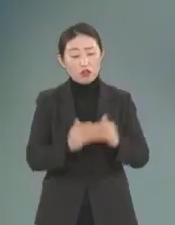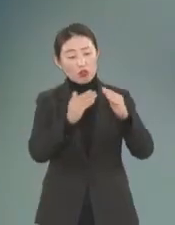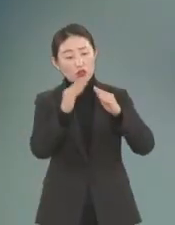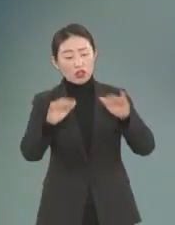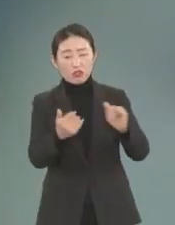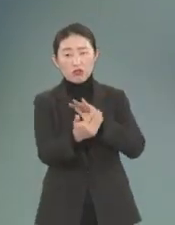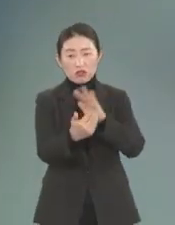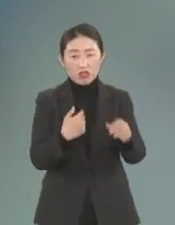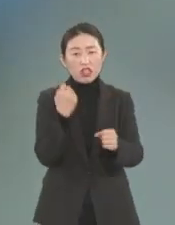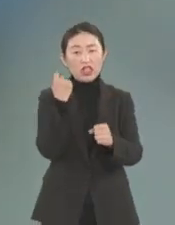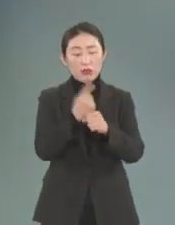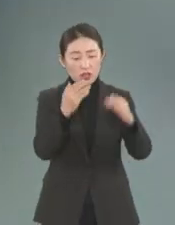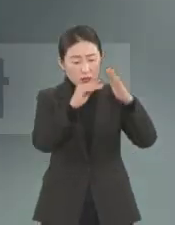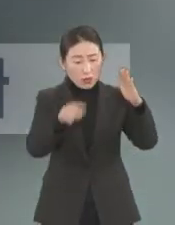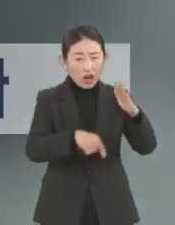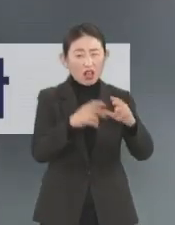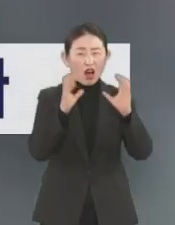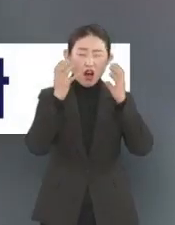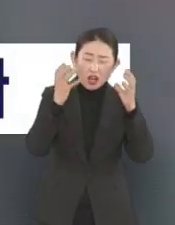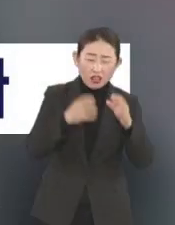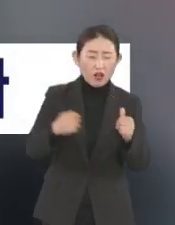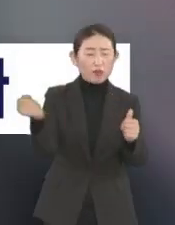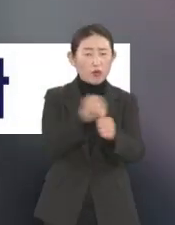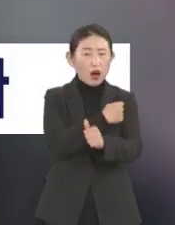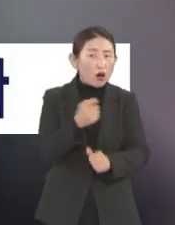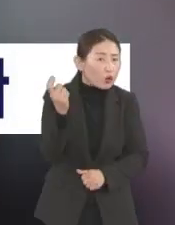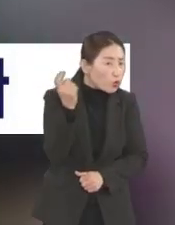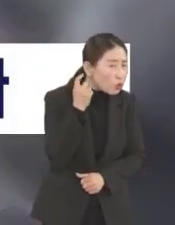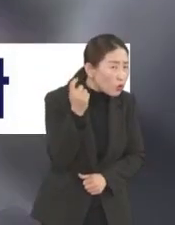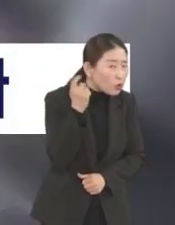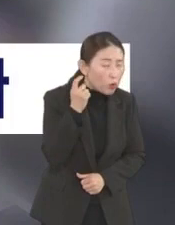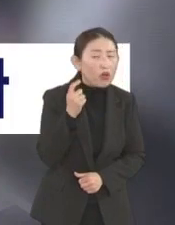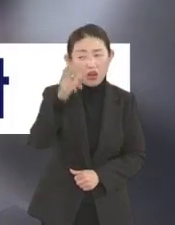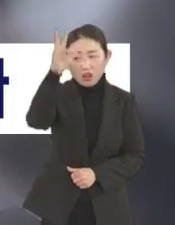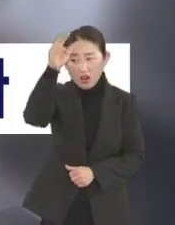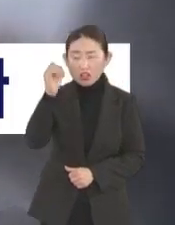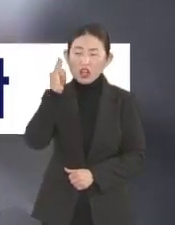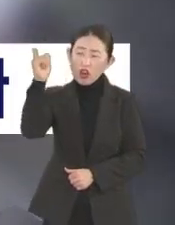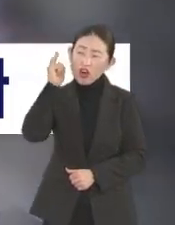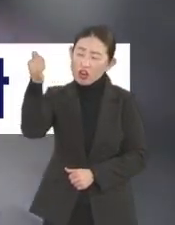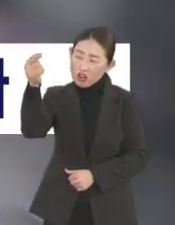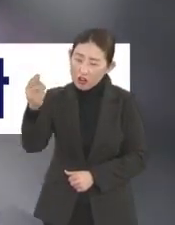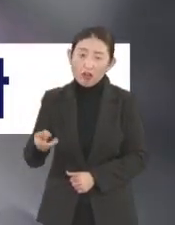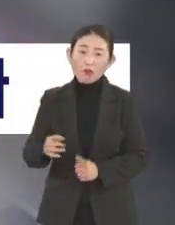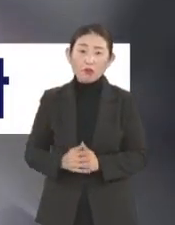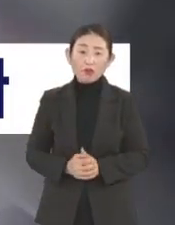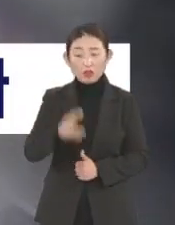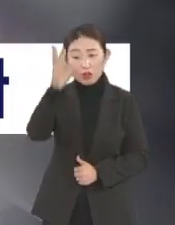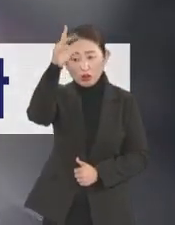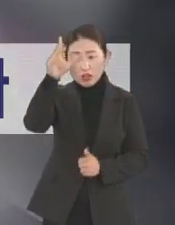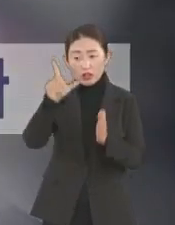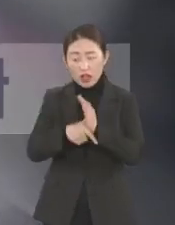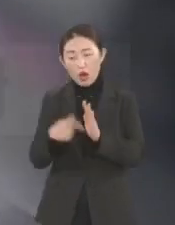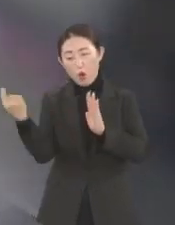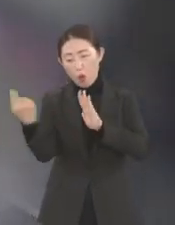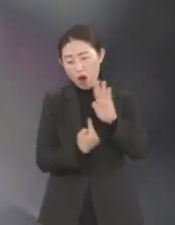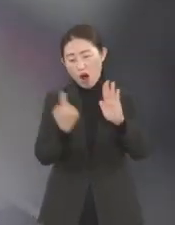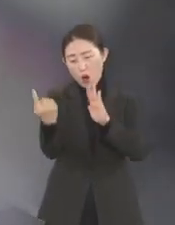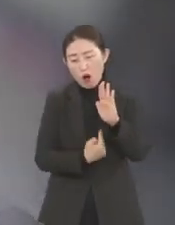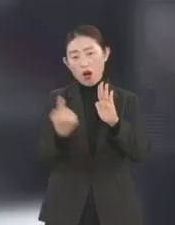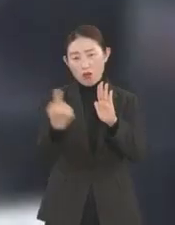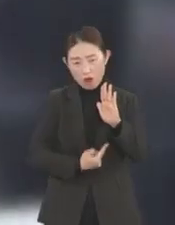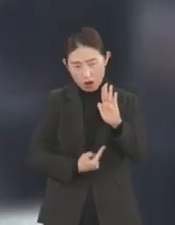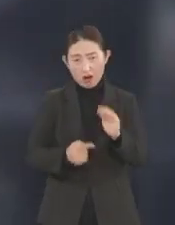이웃들은 그전에도 집안에서 아이들이 부모에게 학대를 당하는 것 같다는 신고를 여러 차례 했고 경찰도 그때마다 다녀갔다고